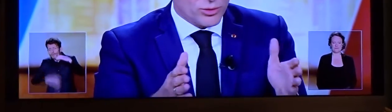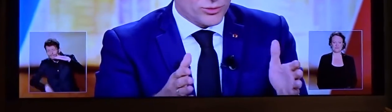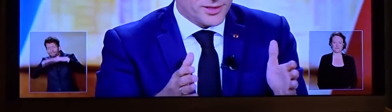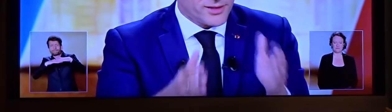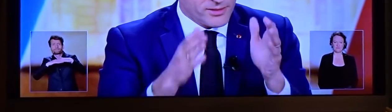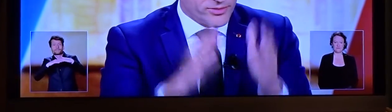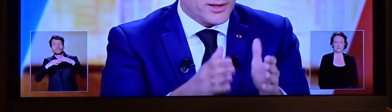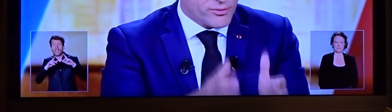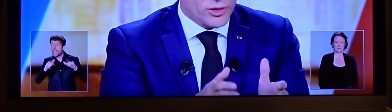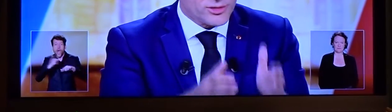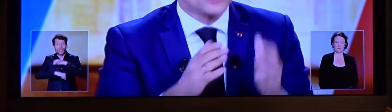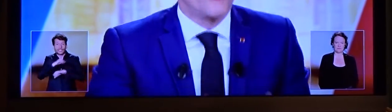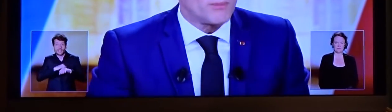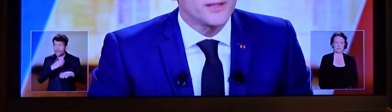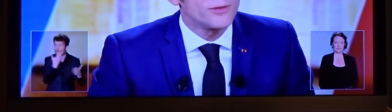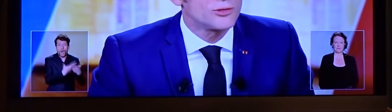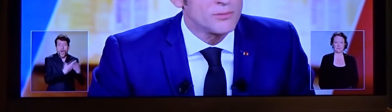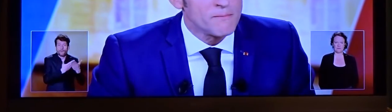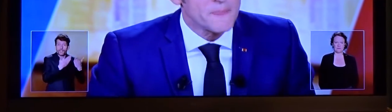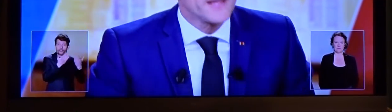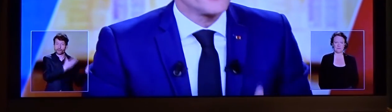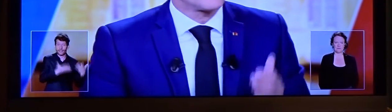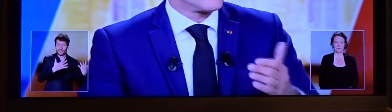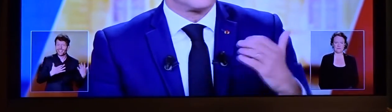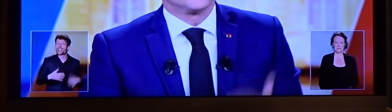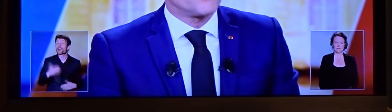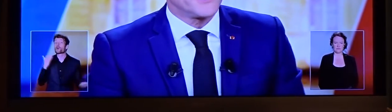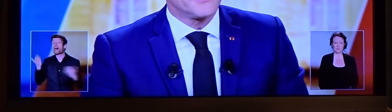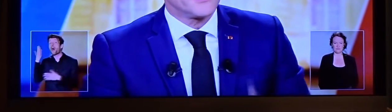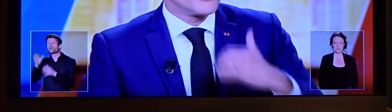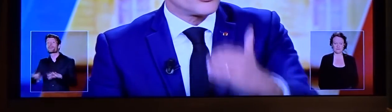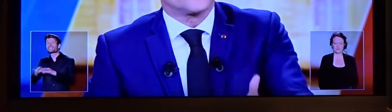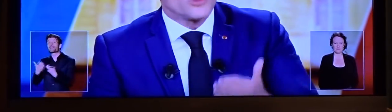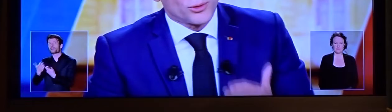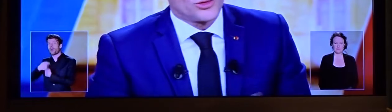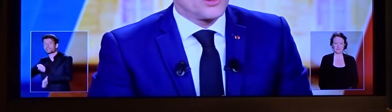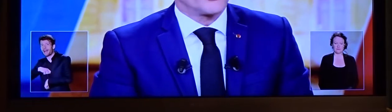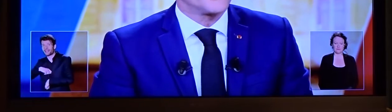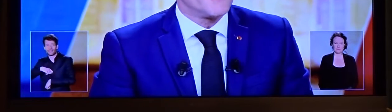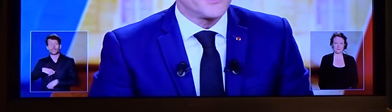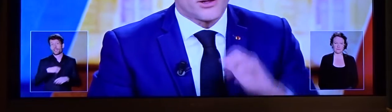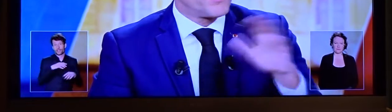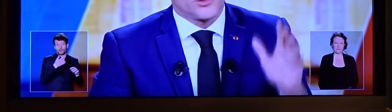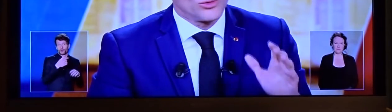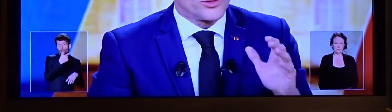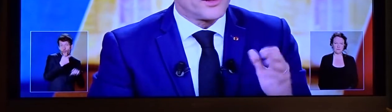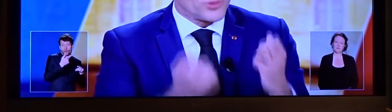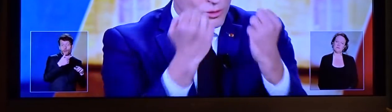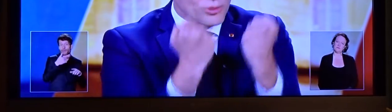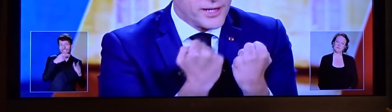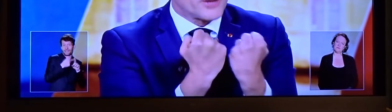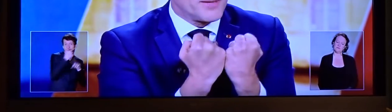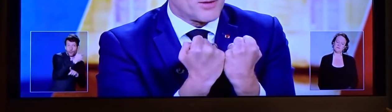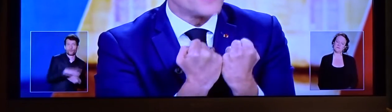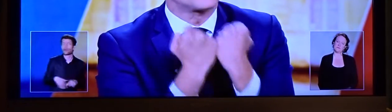les chiffres sont là pour le constater, fait que la France a deux fois moins d'inflation que l'Espagne, 60% de moins que l'Allemagne et qu'à peu près tous nos voisins.